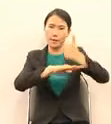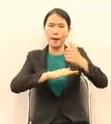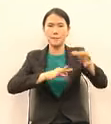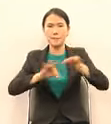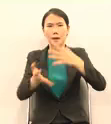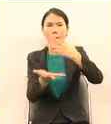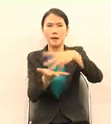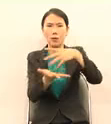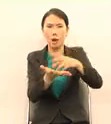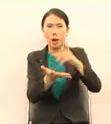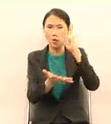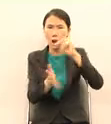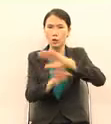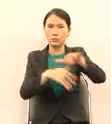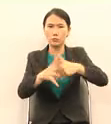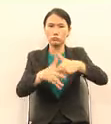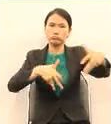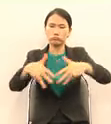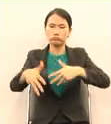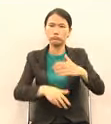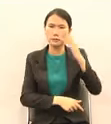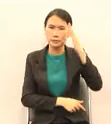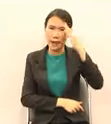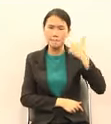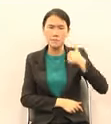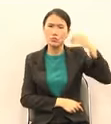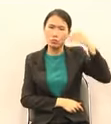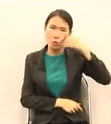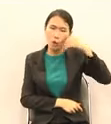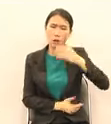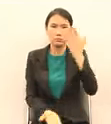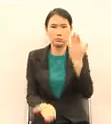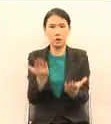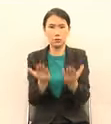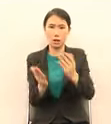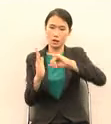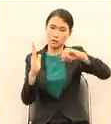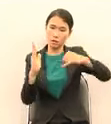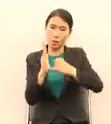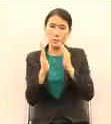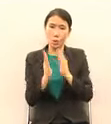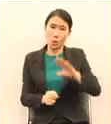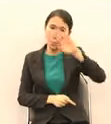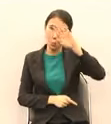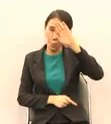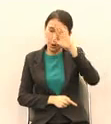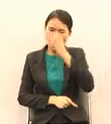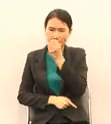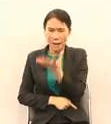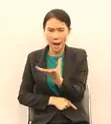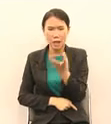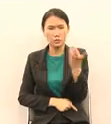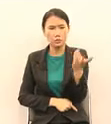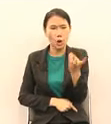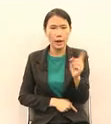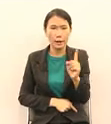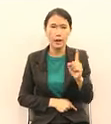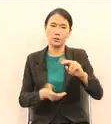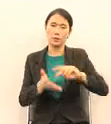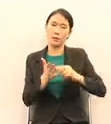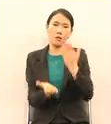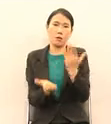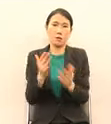งอยู่เรียกว่าเกือบทุกวันนะแล้วแต่ละจังหวัดว่ามีผู้ป่วยมากน้อยหรือว่ามีผู้ป่วย